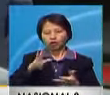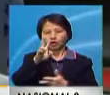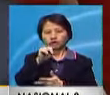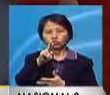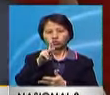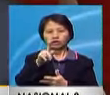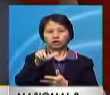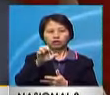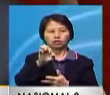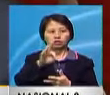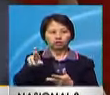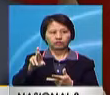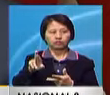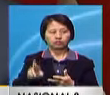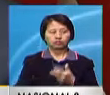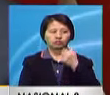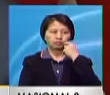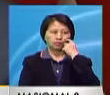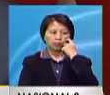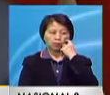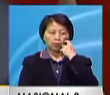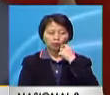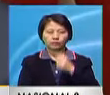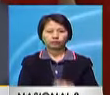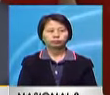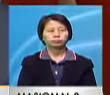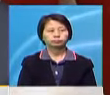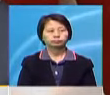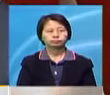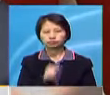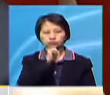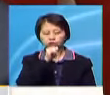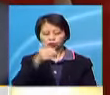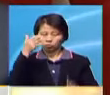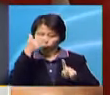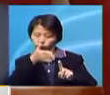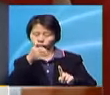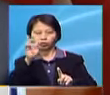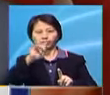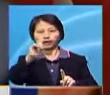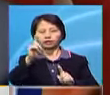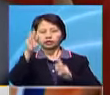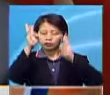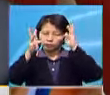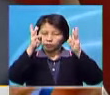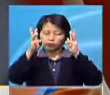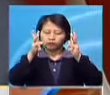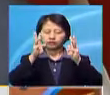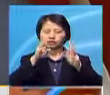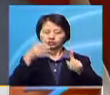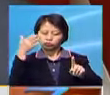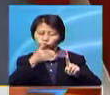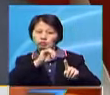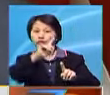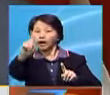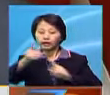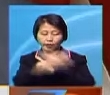nuklear. Tidak tertumpu pada mana-mana negara lah. Tidak tertumpu. Tetapi dikhawatiri jika